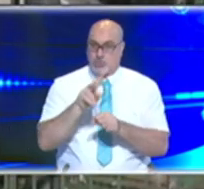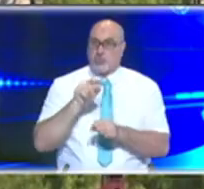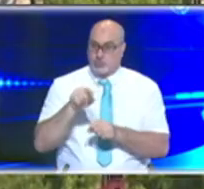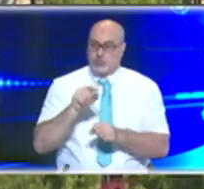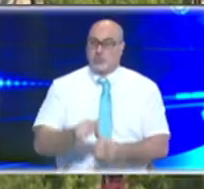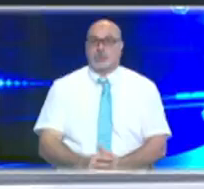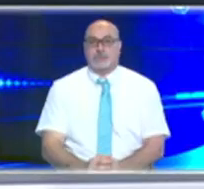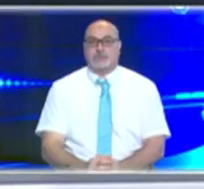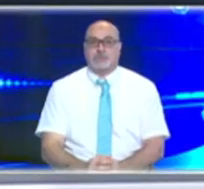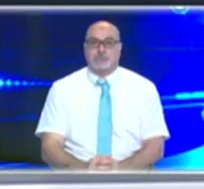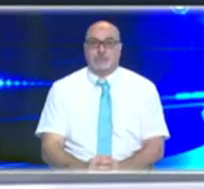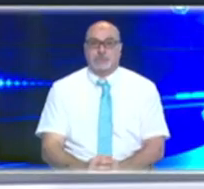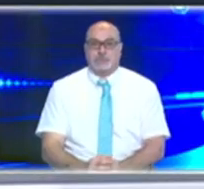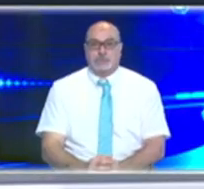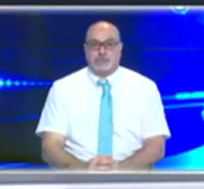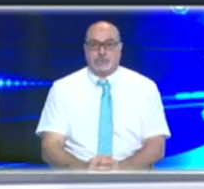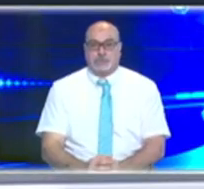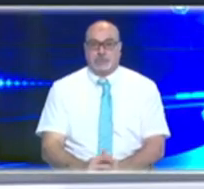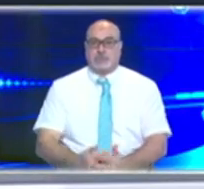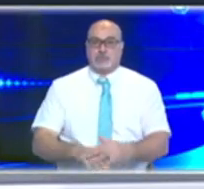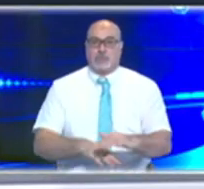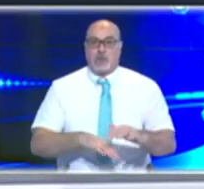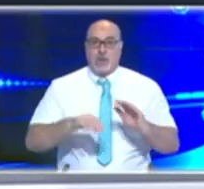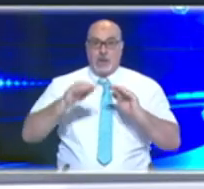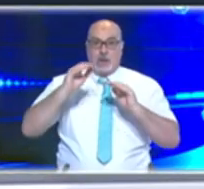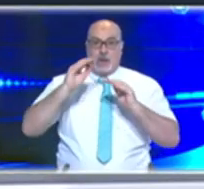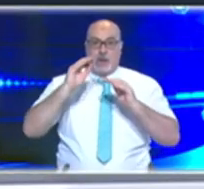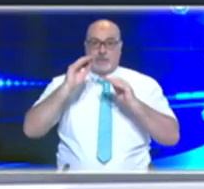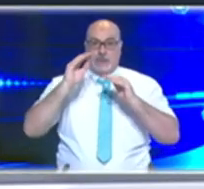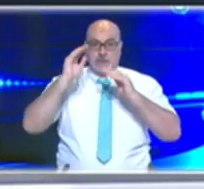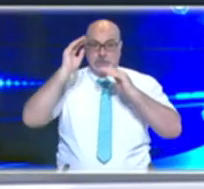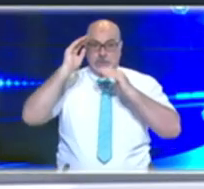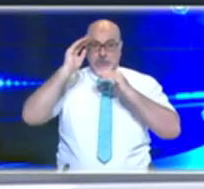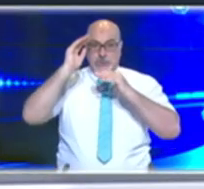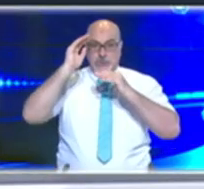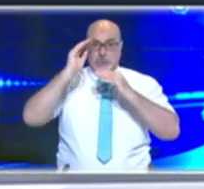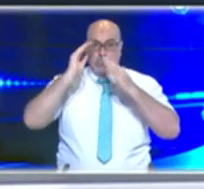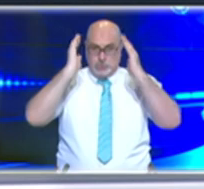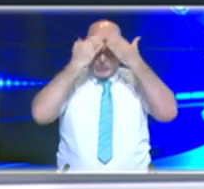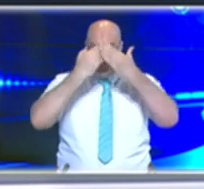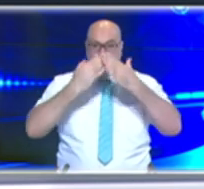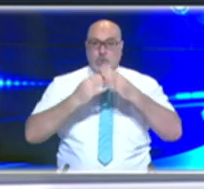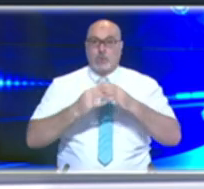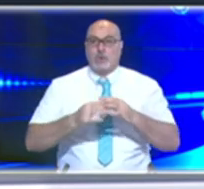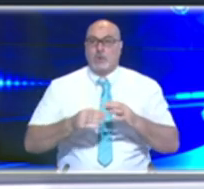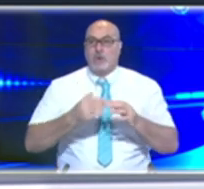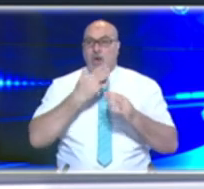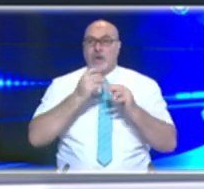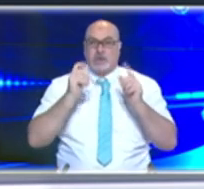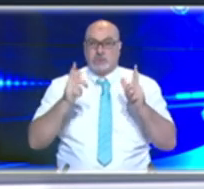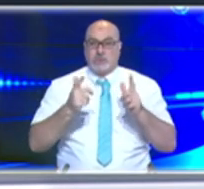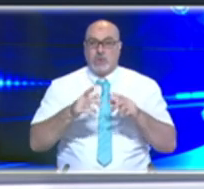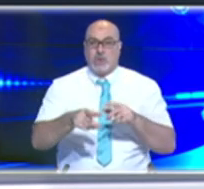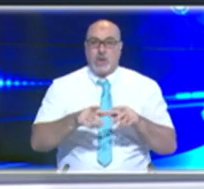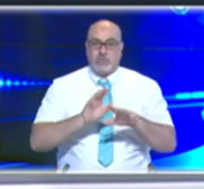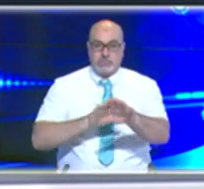وصفها بالخطيرة. وفي أفغانستان، تعرض موكب نائب الرئيس عمر